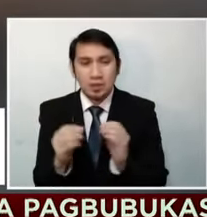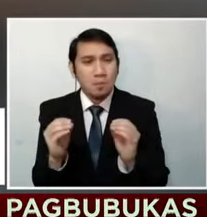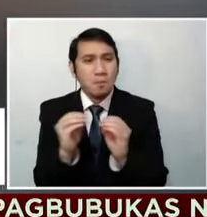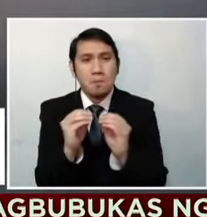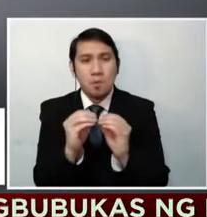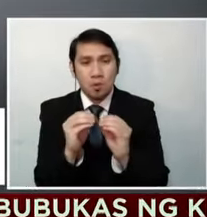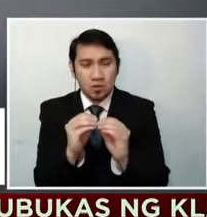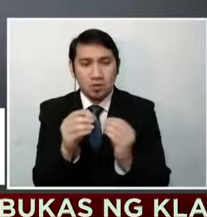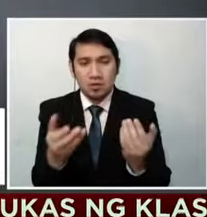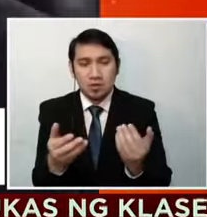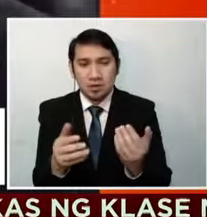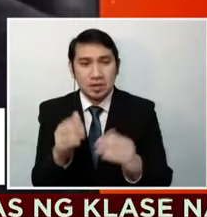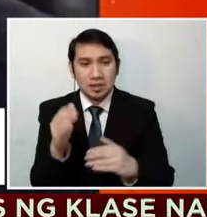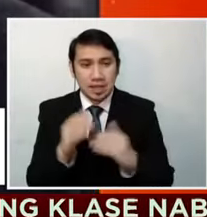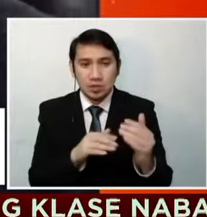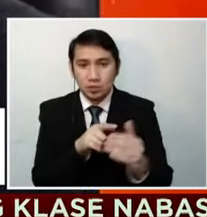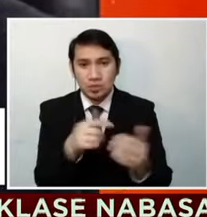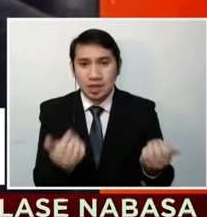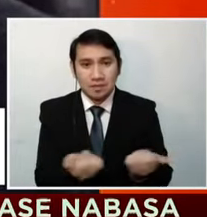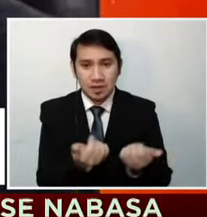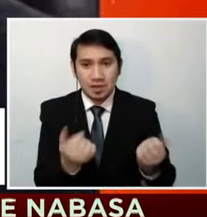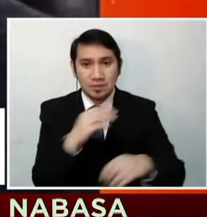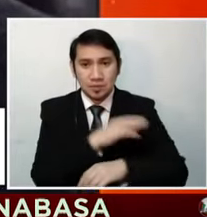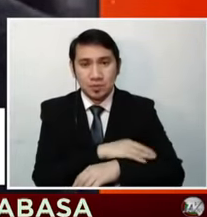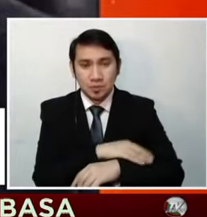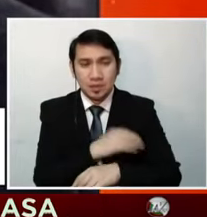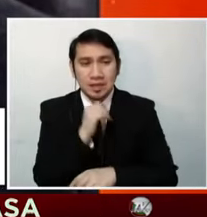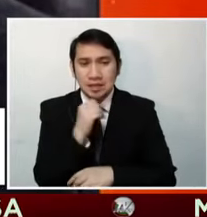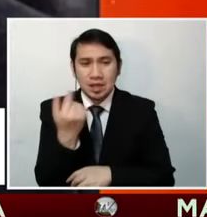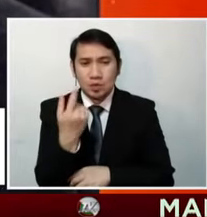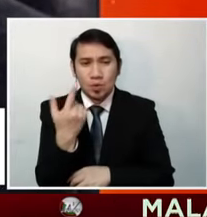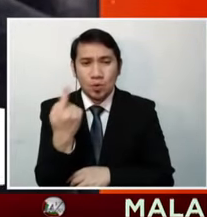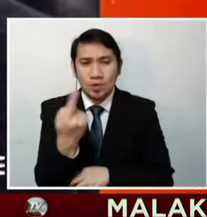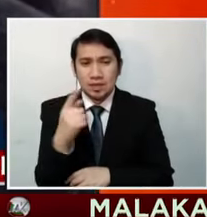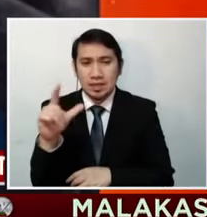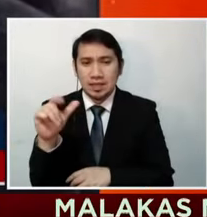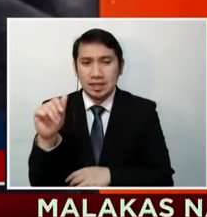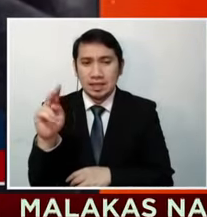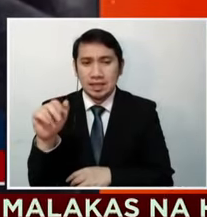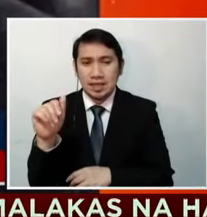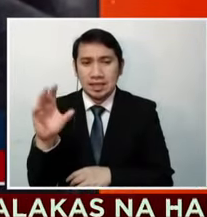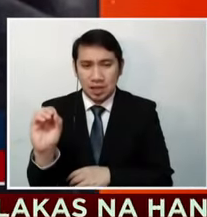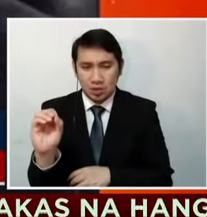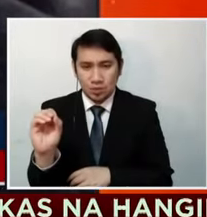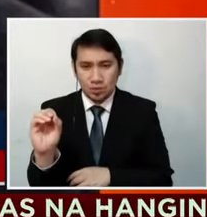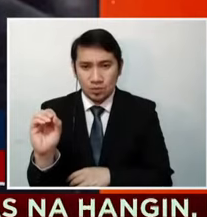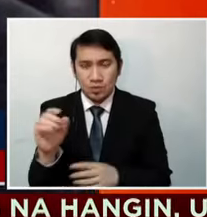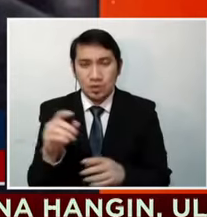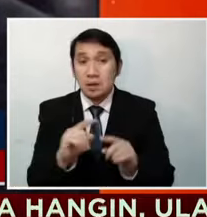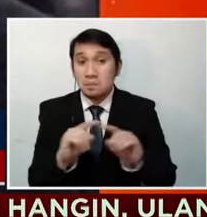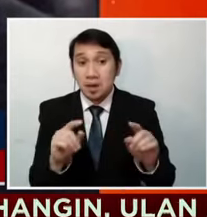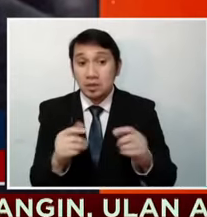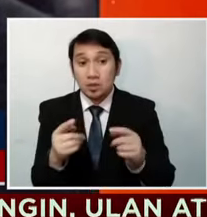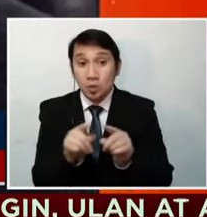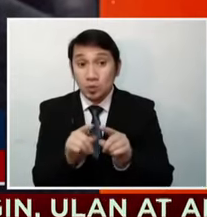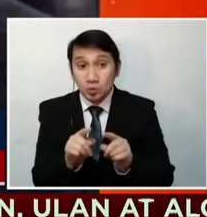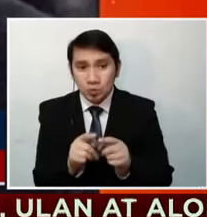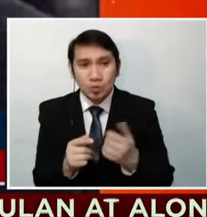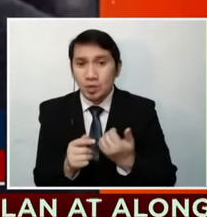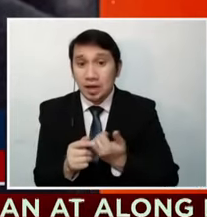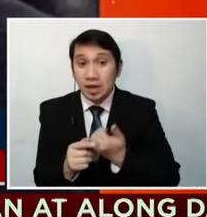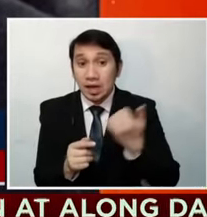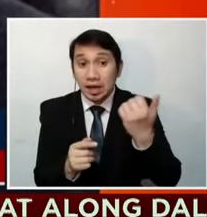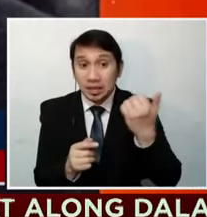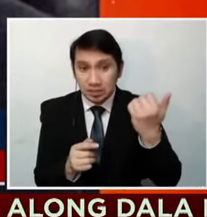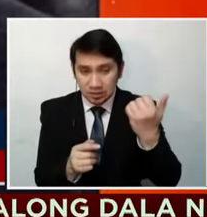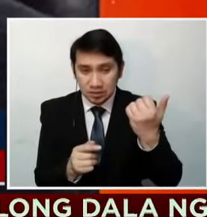itinakdang kama para sa COVID. Hindi lang po Lanao del Sur ang kinikater ng Amay Pakpak Medical Center, pati na rin yung mga